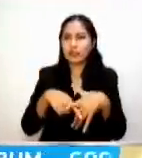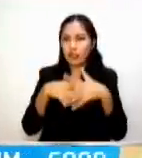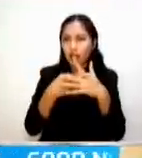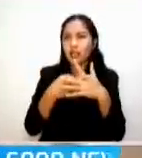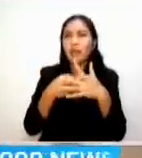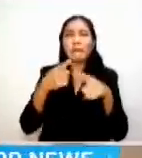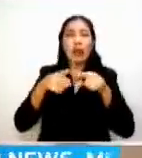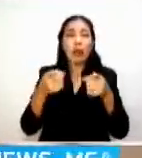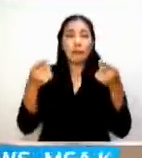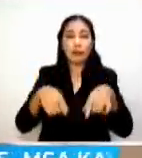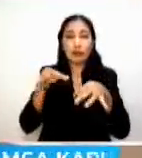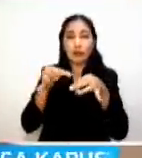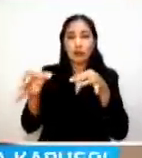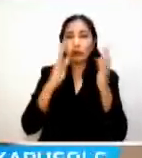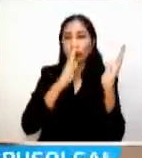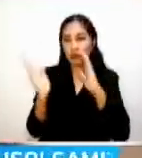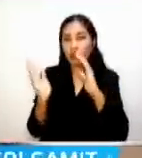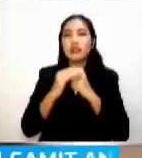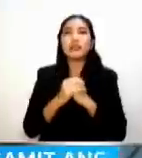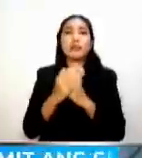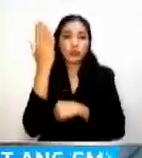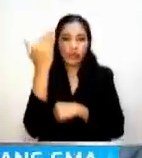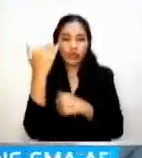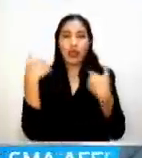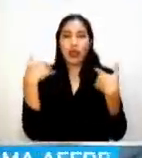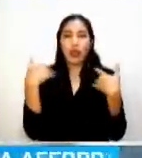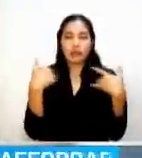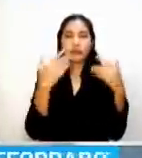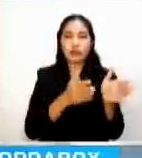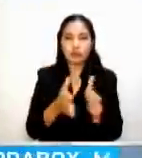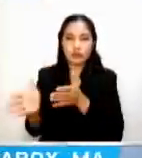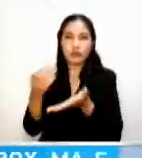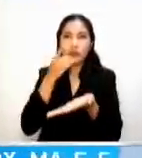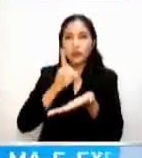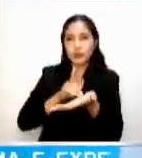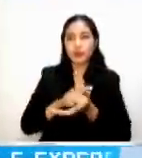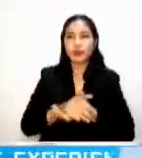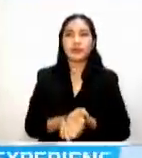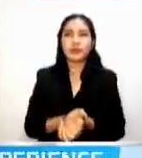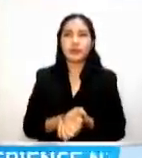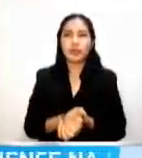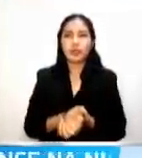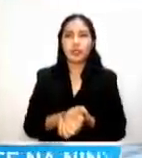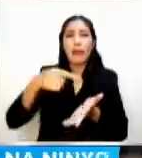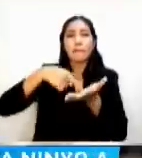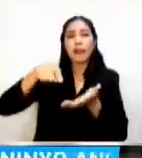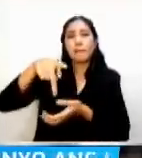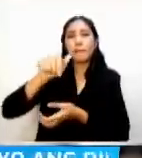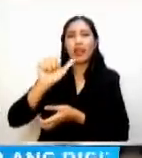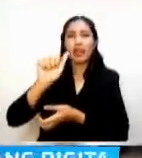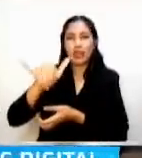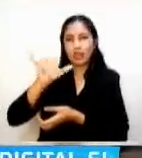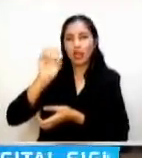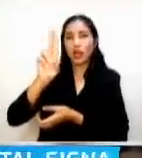sila nakapagsimula dahil may mga inayos pang dokumento. Sa payout naman po, mabilis lang eh. Nagkaroon po ng problem sa pila po ng tao.